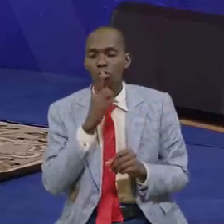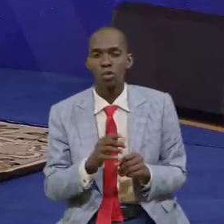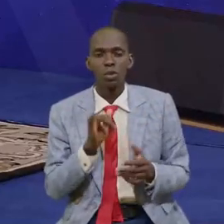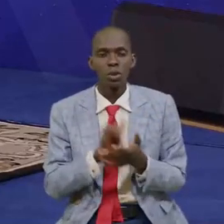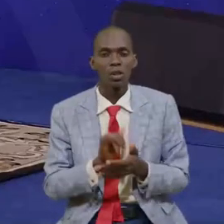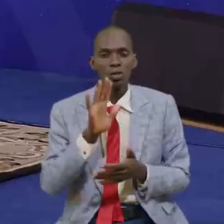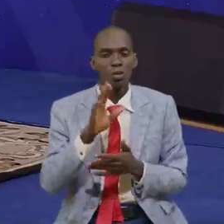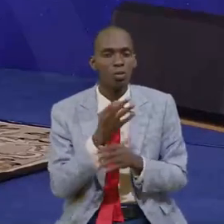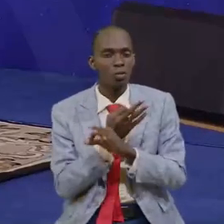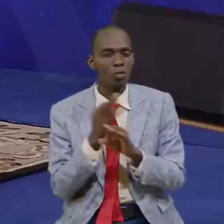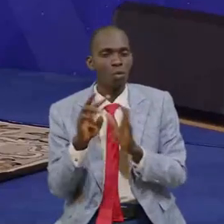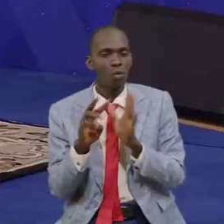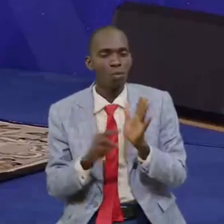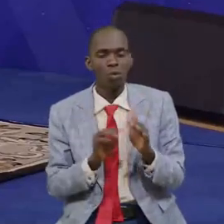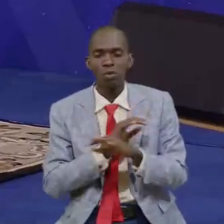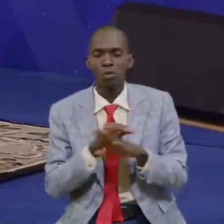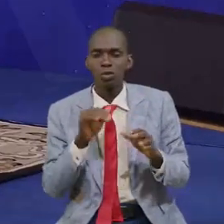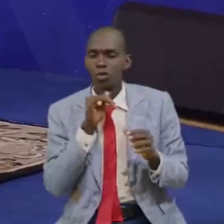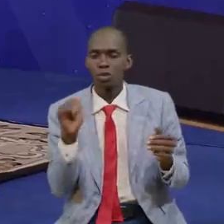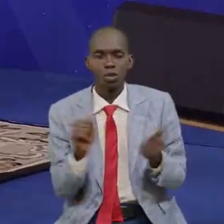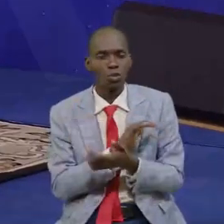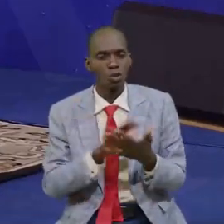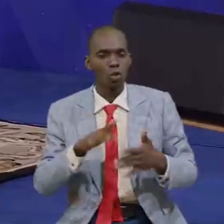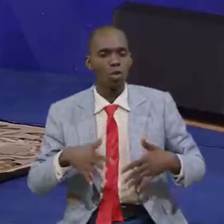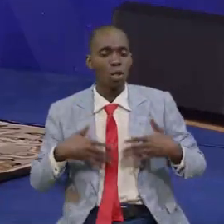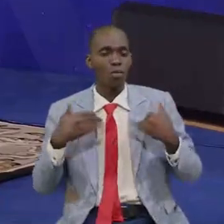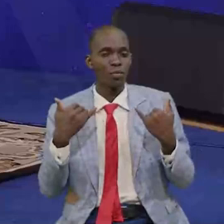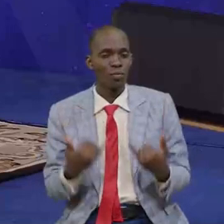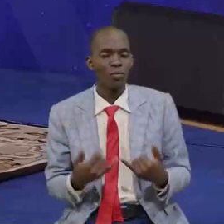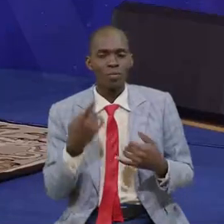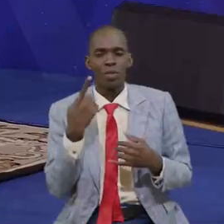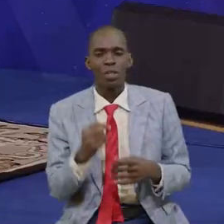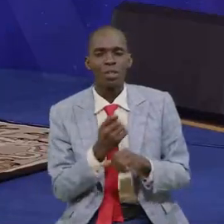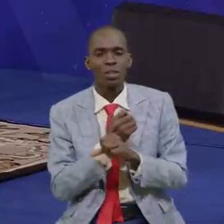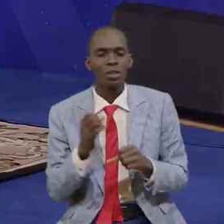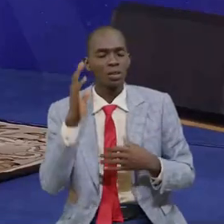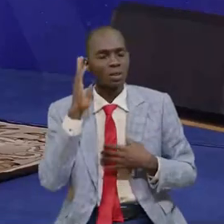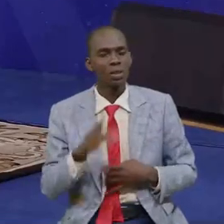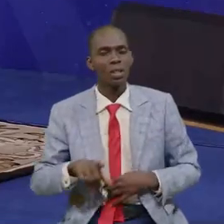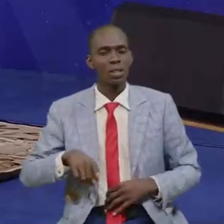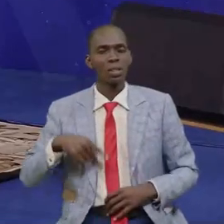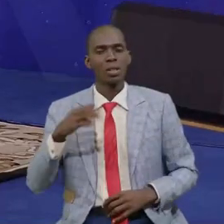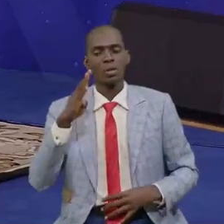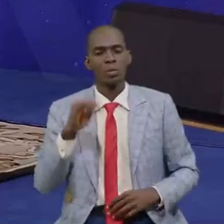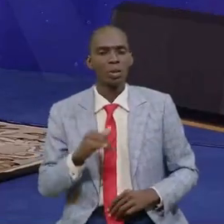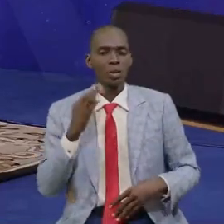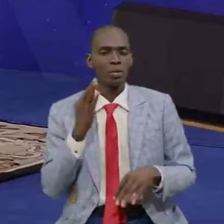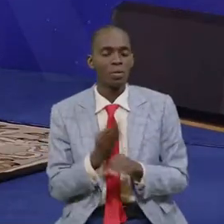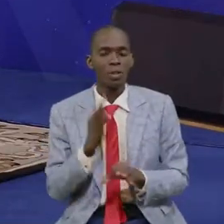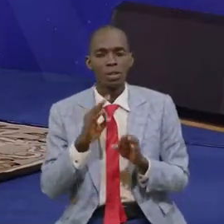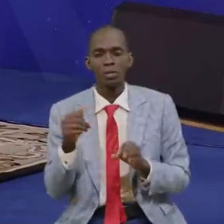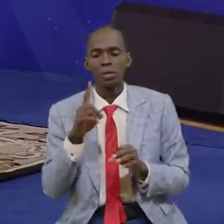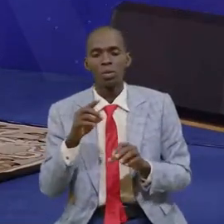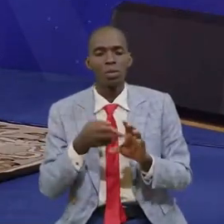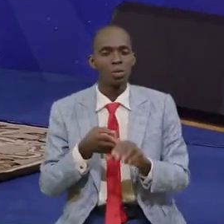Ruine pas ta vie. Le juste vivra par la foi, mais s'il se retire, mon âme ne prend pas